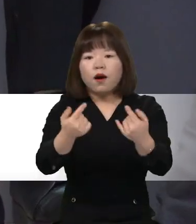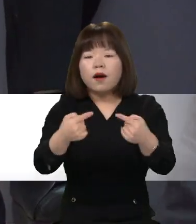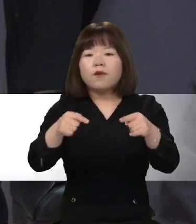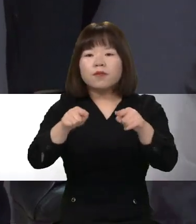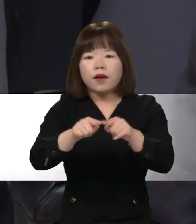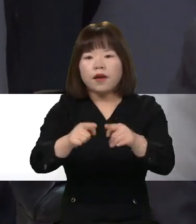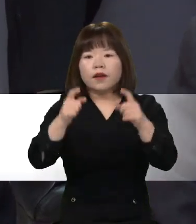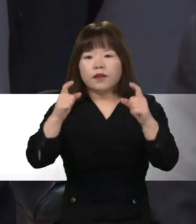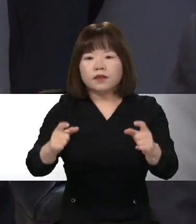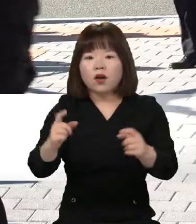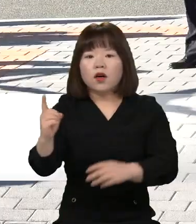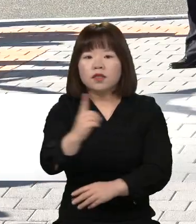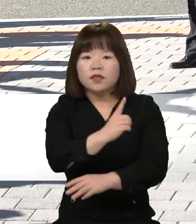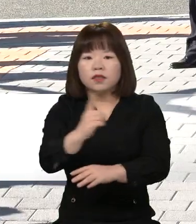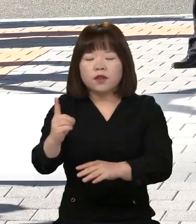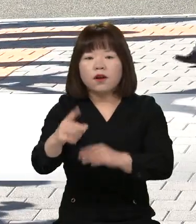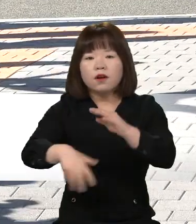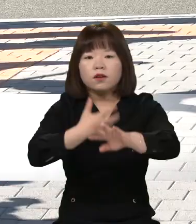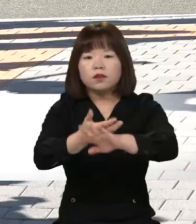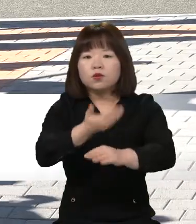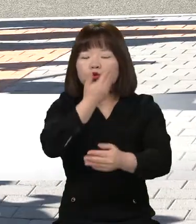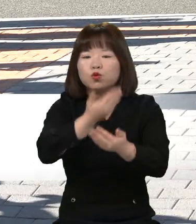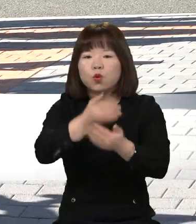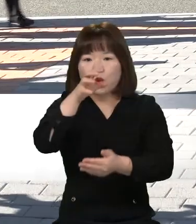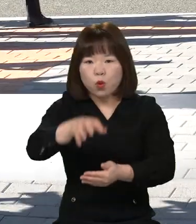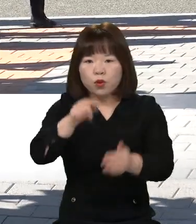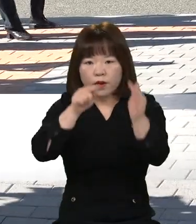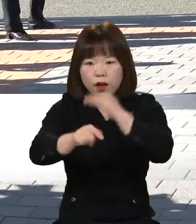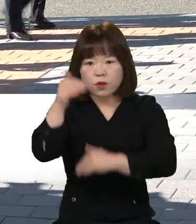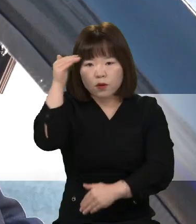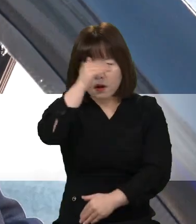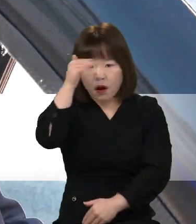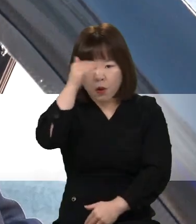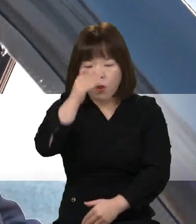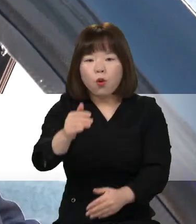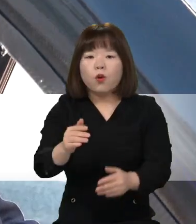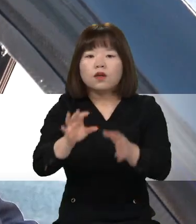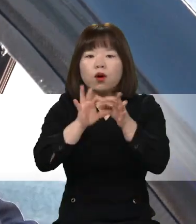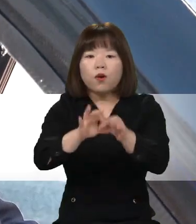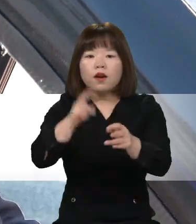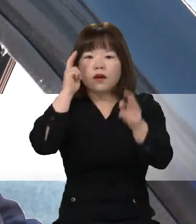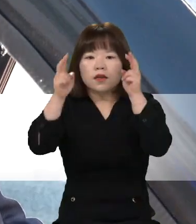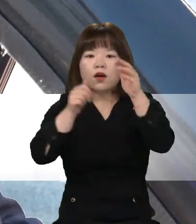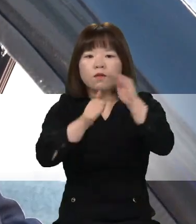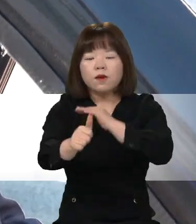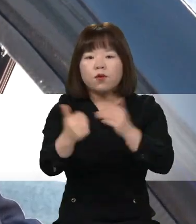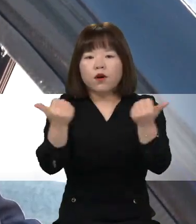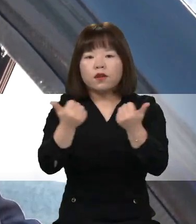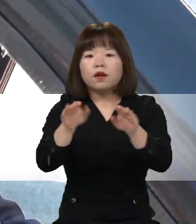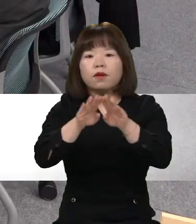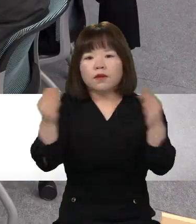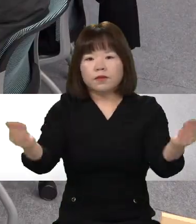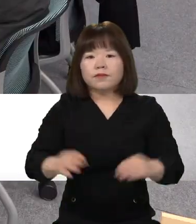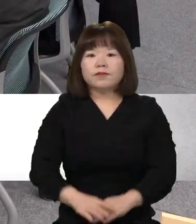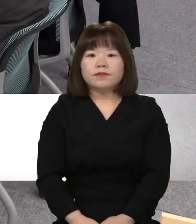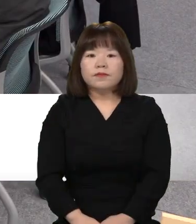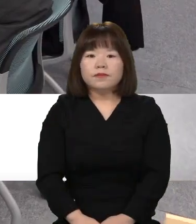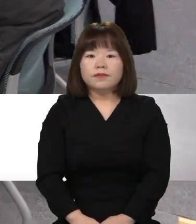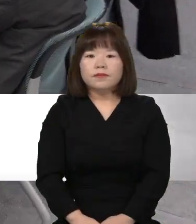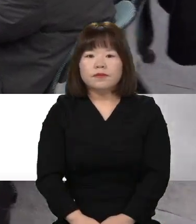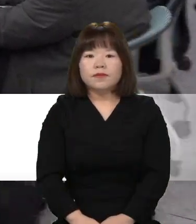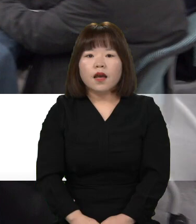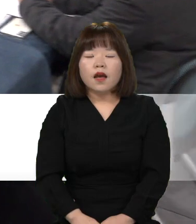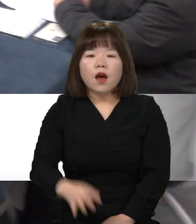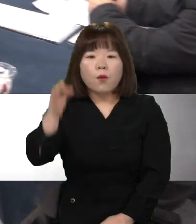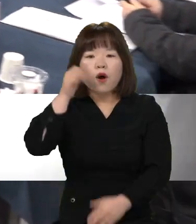2차관 등과 함께 지역 디지털 혁신 주요 현장을 둘러보고 관련 기업 대표와 간담회를 가졌습니다